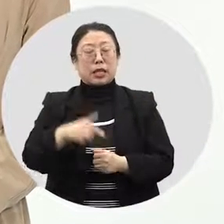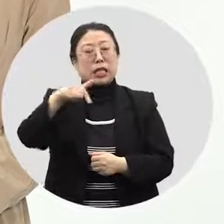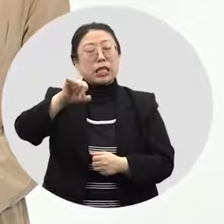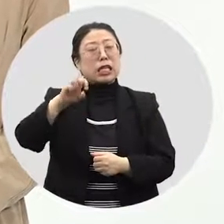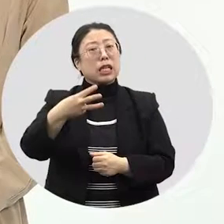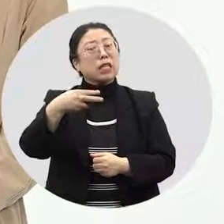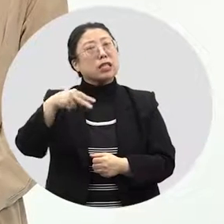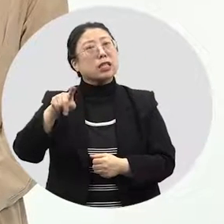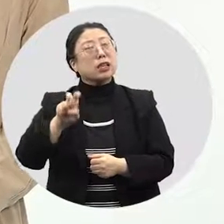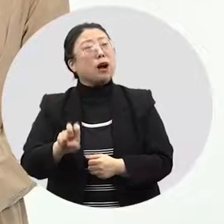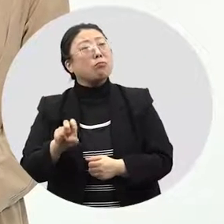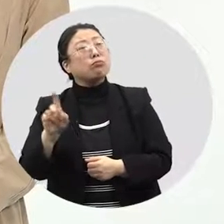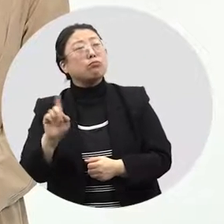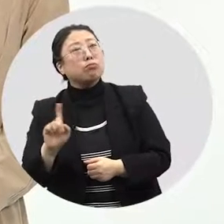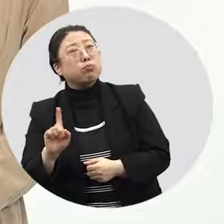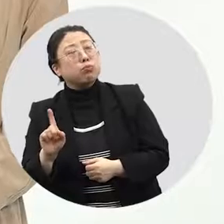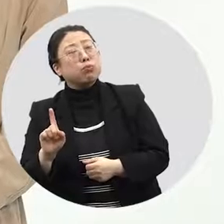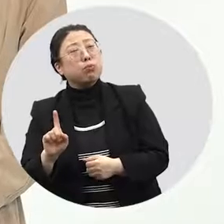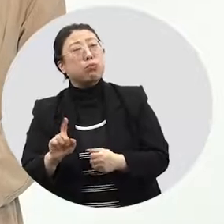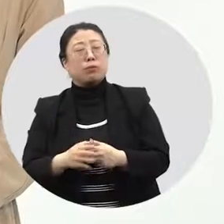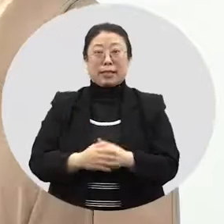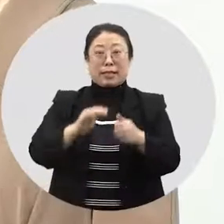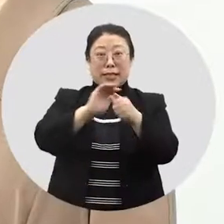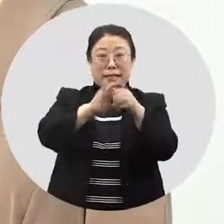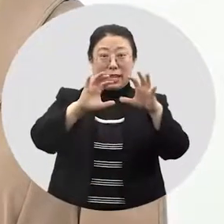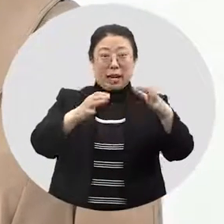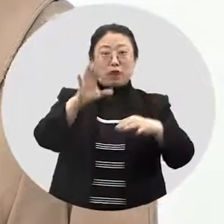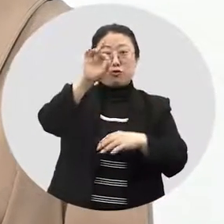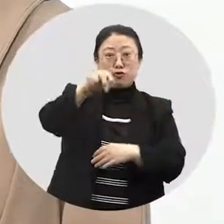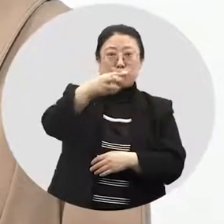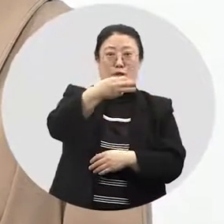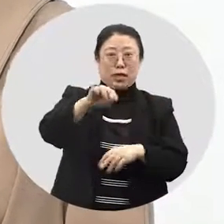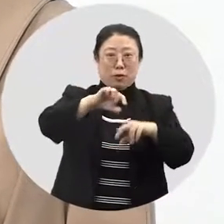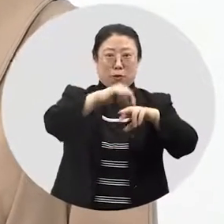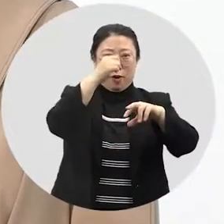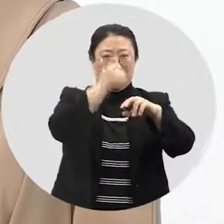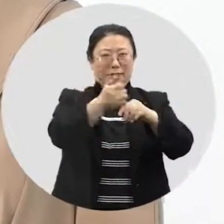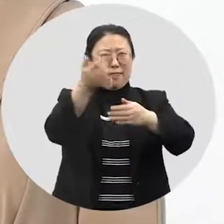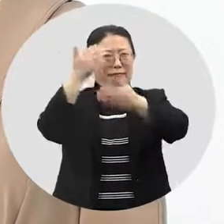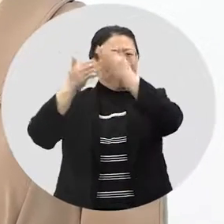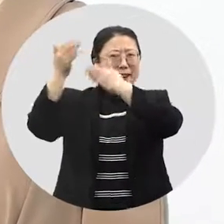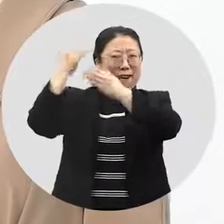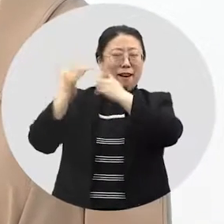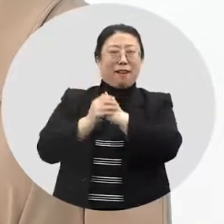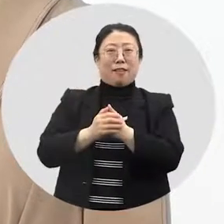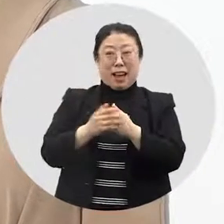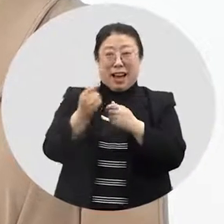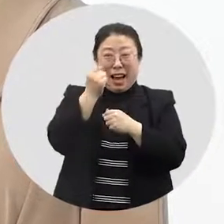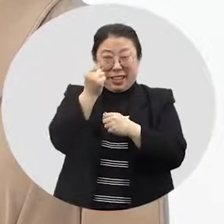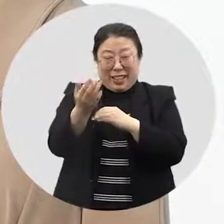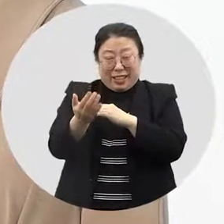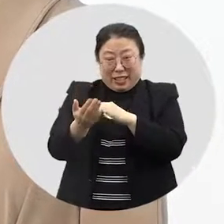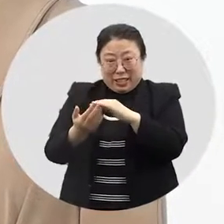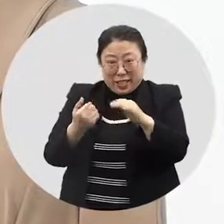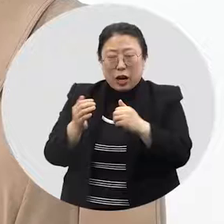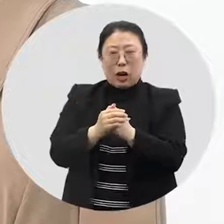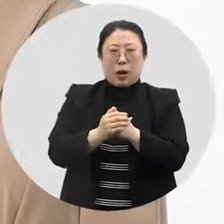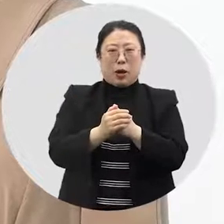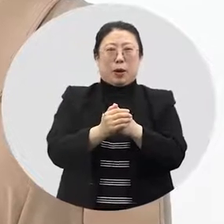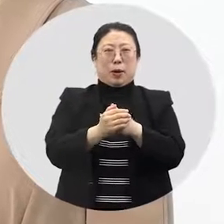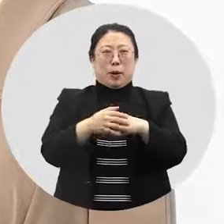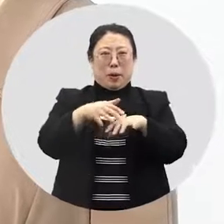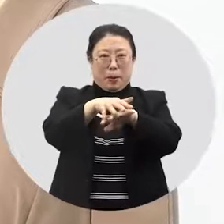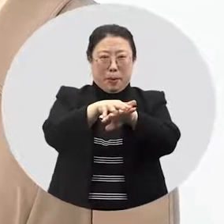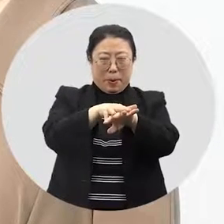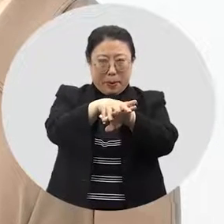길쌈 대회요 그건 뭘 하는 대회예요 신라 유리왕 때로 거슬러 올라갑니다 한가위가 되게 한 달 전